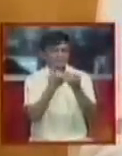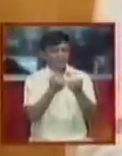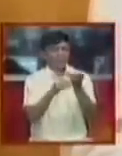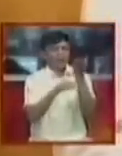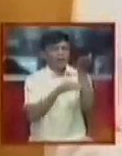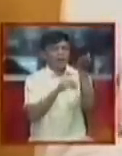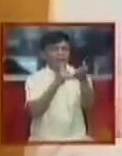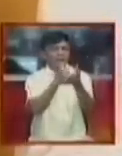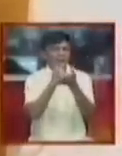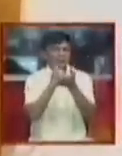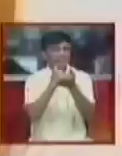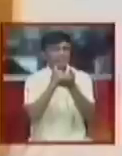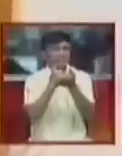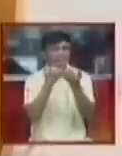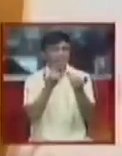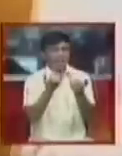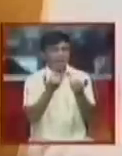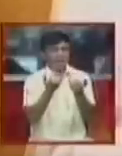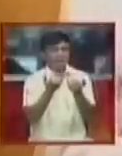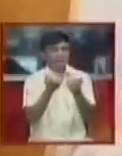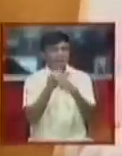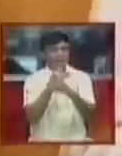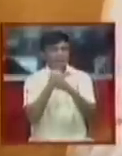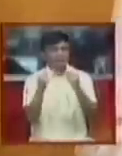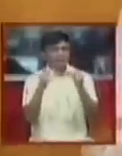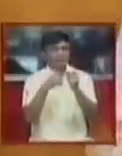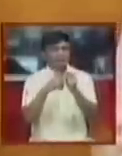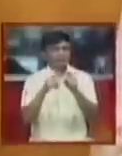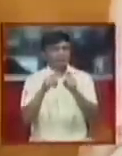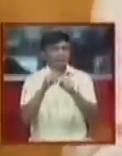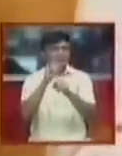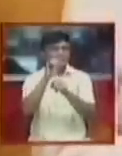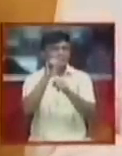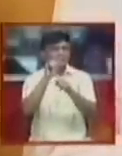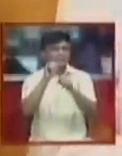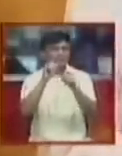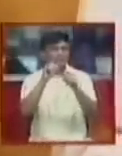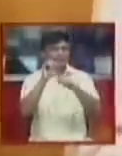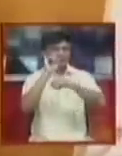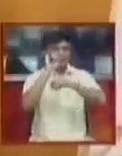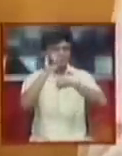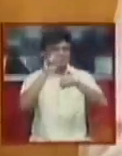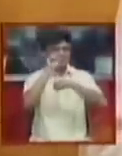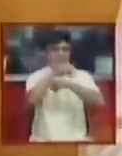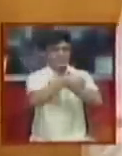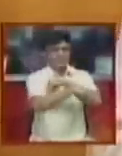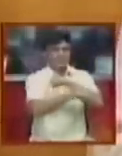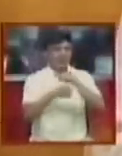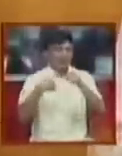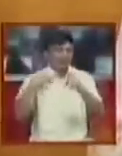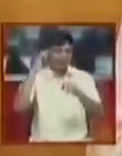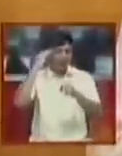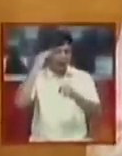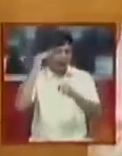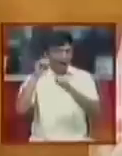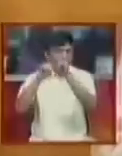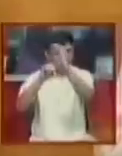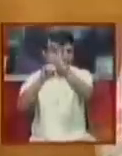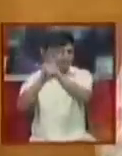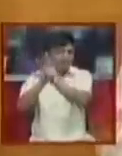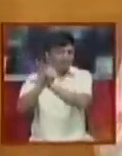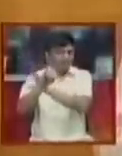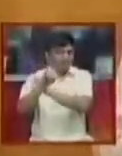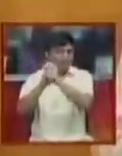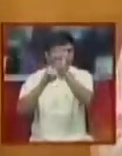tulong. Ngayon nasa Pasipiko pa lang ang bagyo, alam na kung saan ididestino ang ayuda at may malinaw ng plano